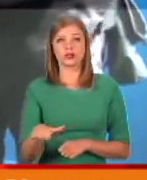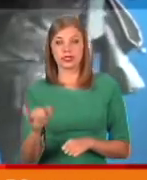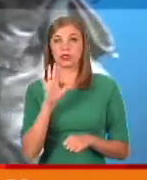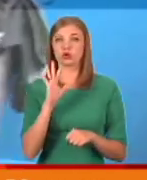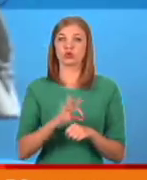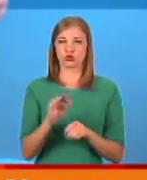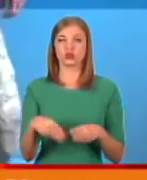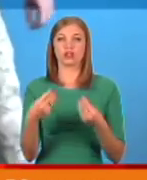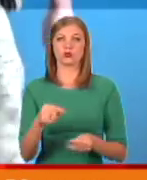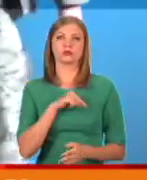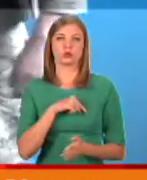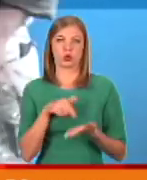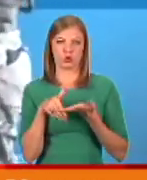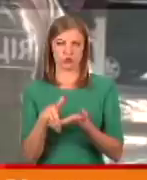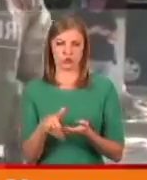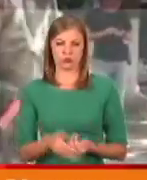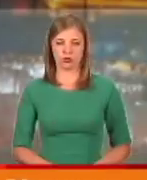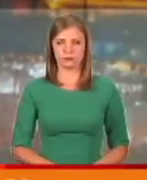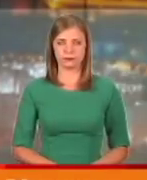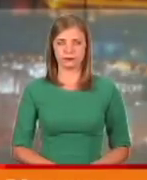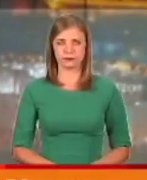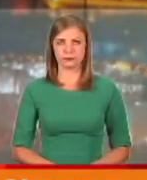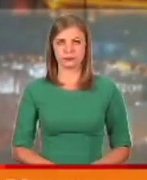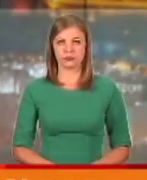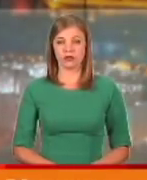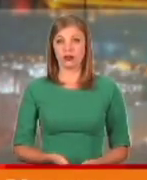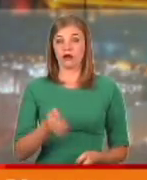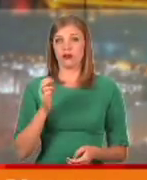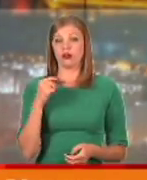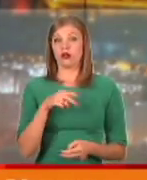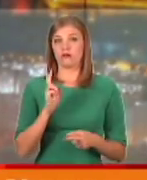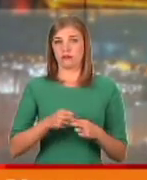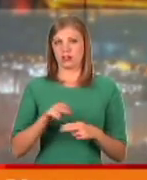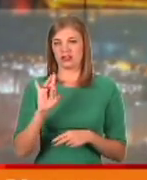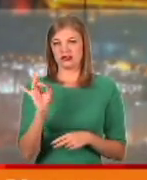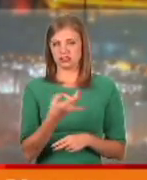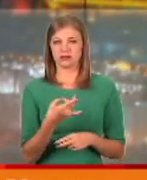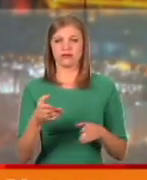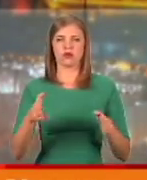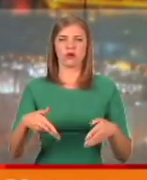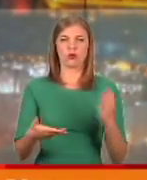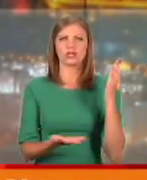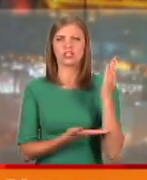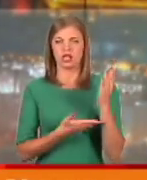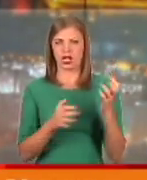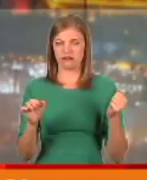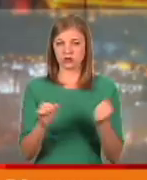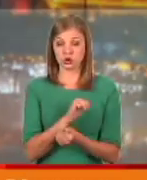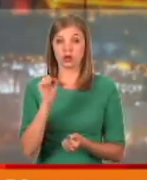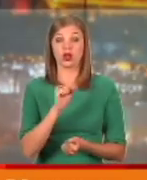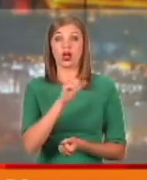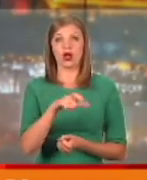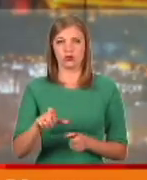та дружині надають психологічну допомогу. Метал поіржавів, дерева та городина всохли, а